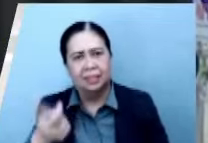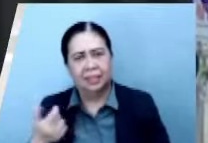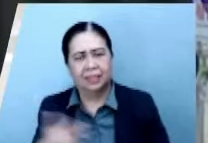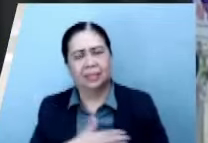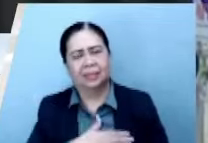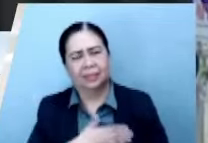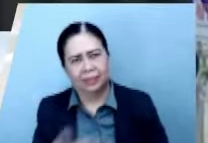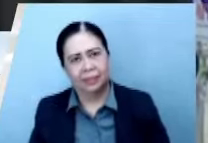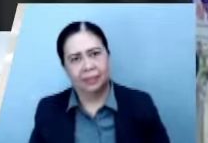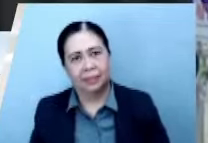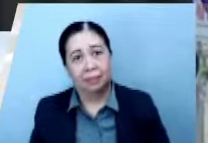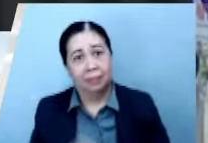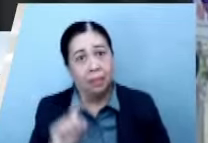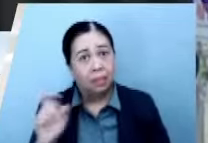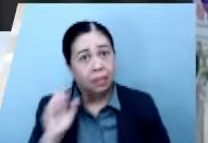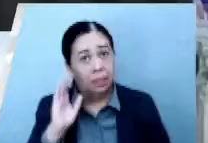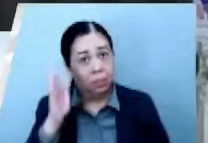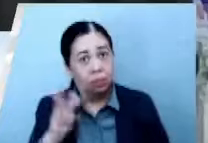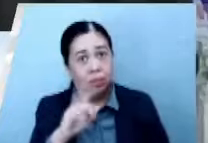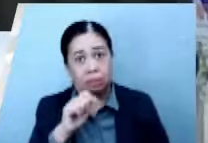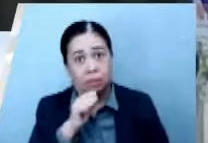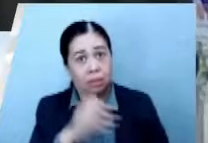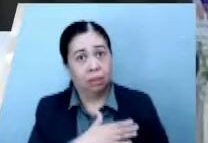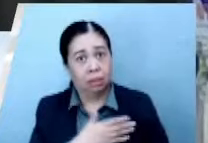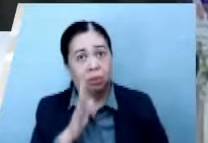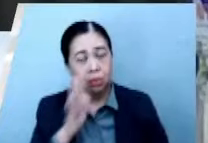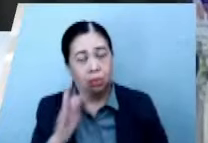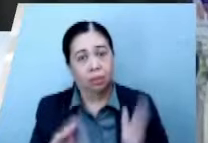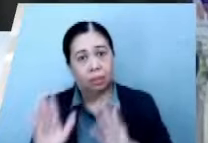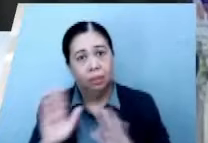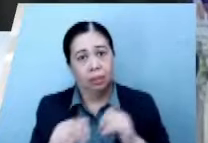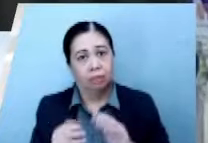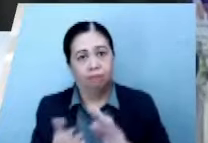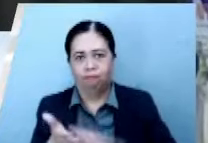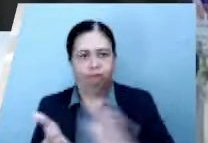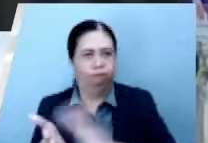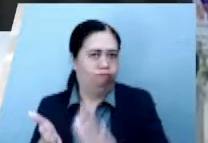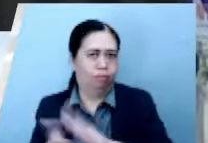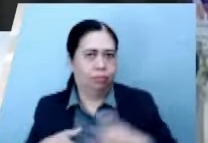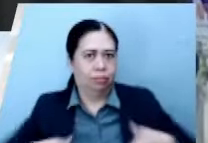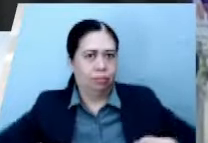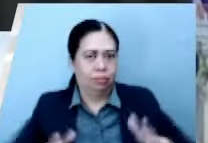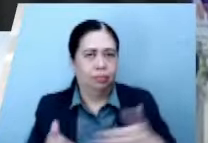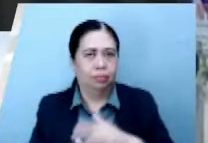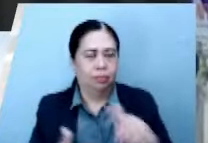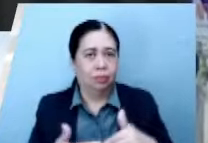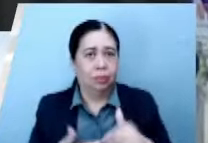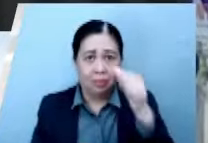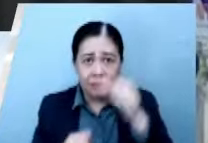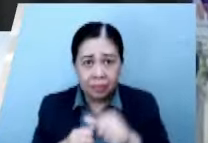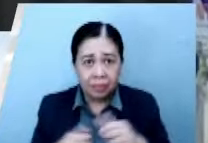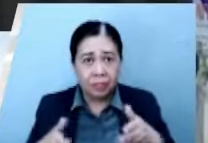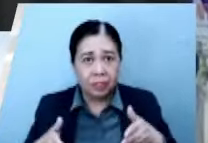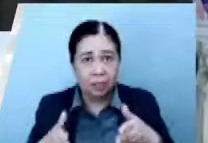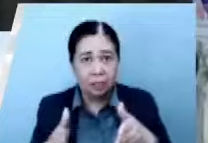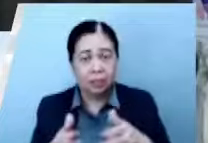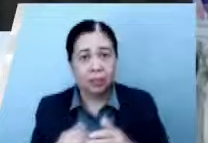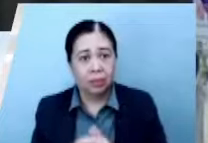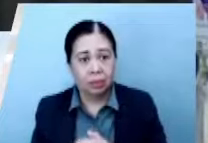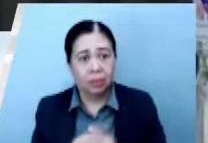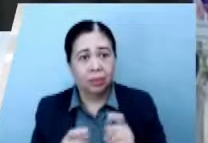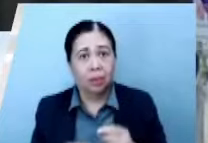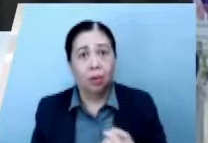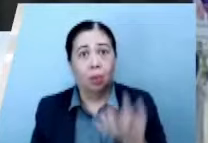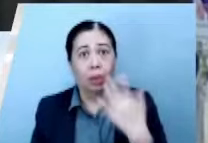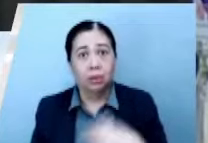soon, pag hindi ni sila nagkusang umalis, magkakaroon tayo ng clearing operations dyan. Tandaan natin, yung ticket natin ngayon ay 4,000 na,